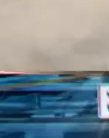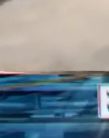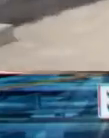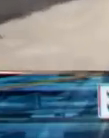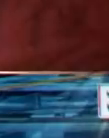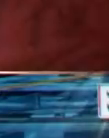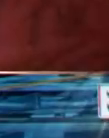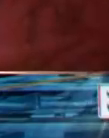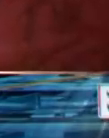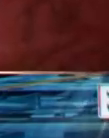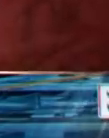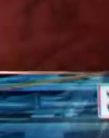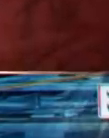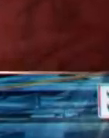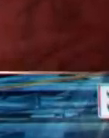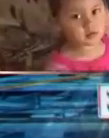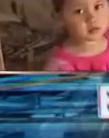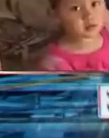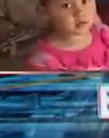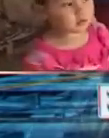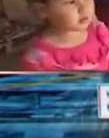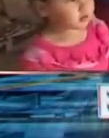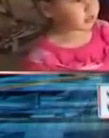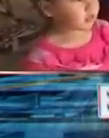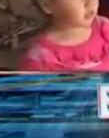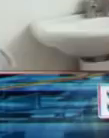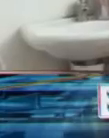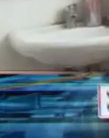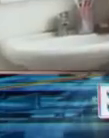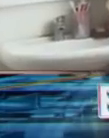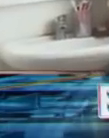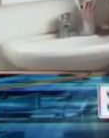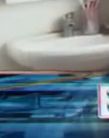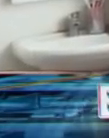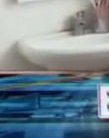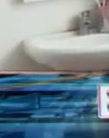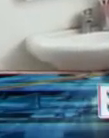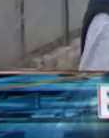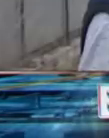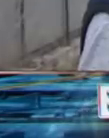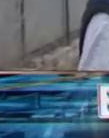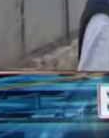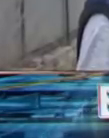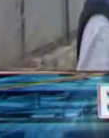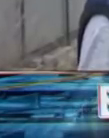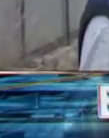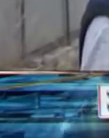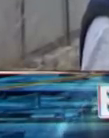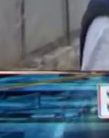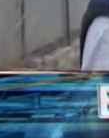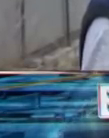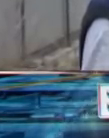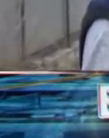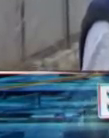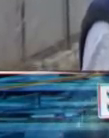Біз біргеміз акциясы жалғасуда. ИГСК Жетісу мемлекеттік университетінің еріктілері де үлес қосуда. Осындай көп балалы отбасыларға